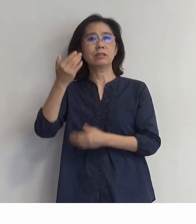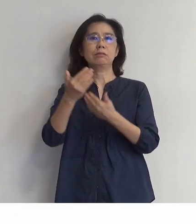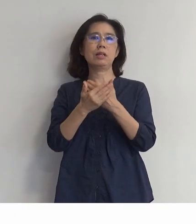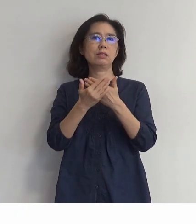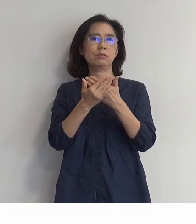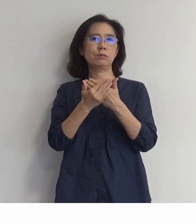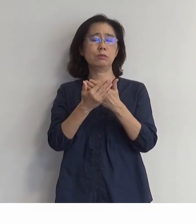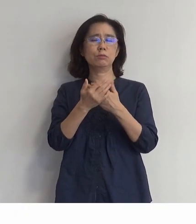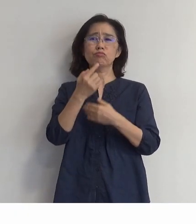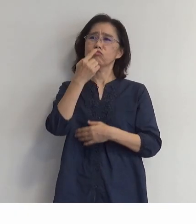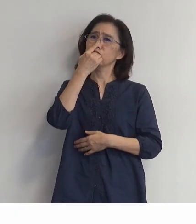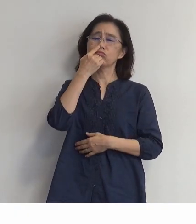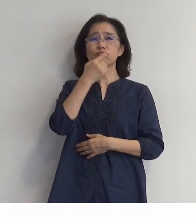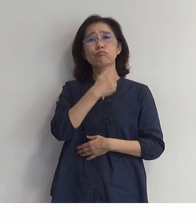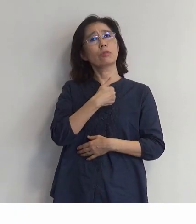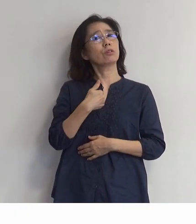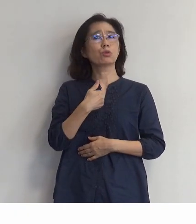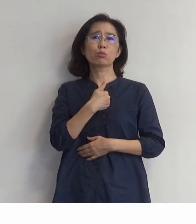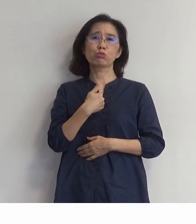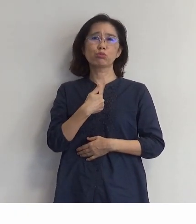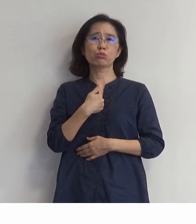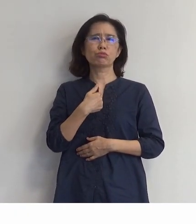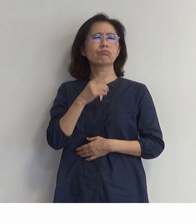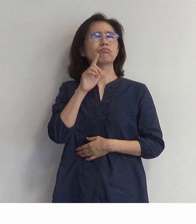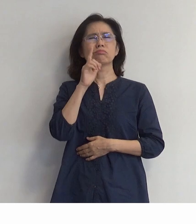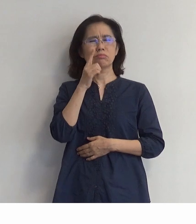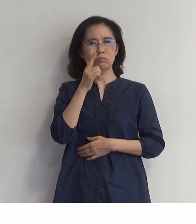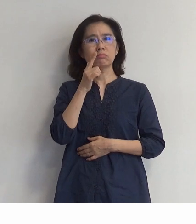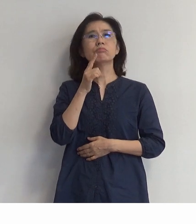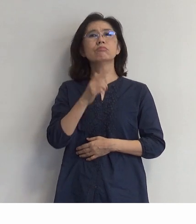自分はなんとなく大丈夫なんじゃないか